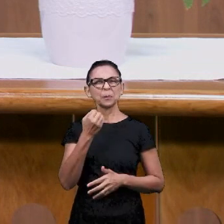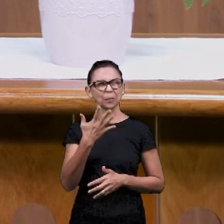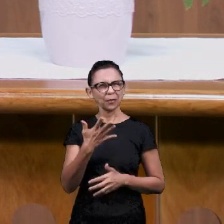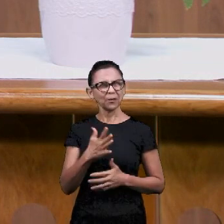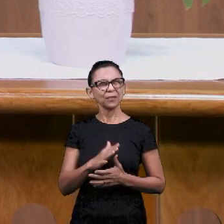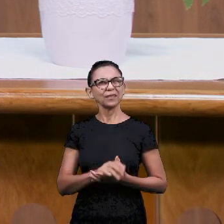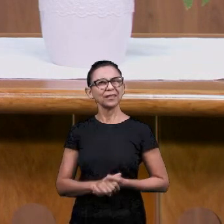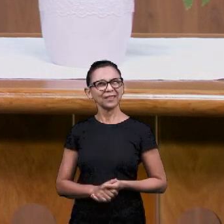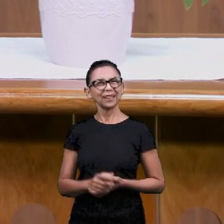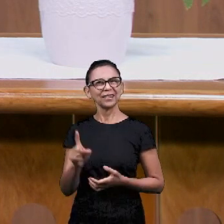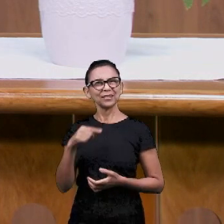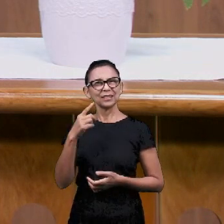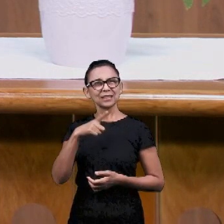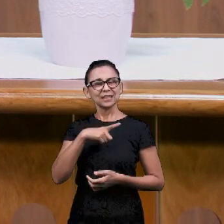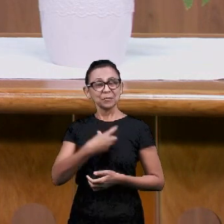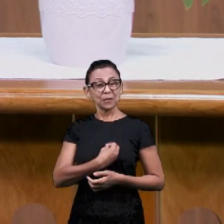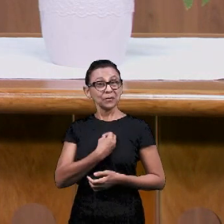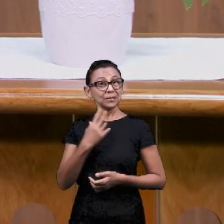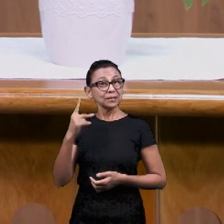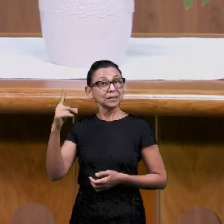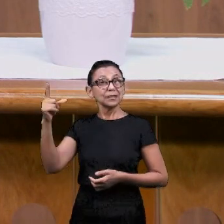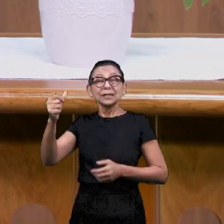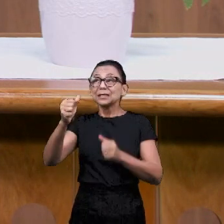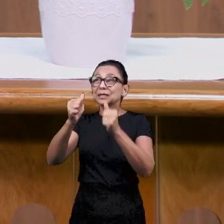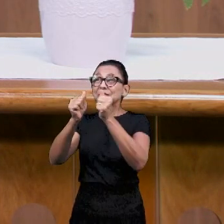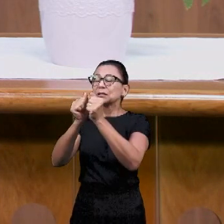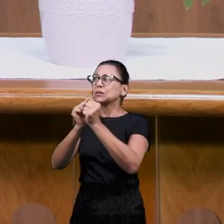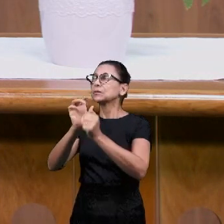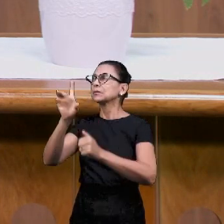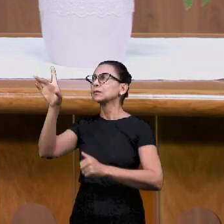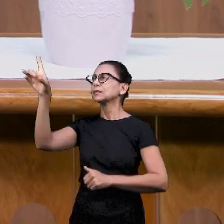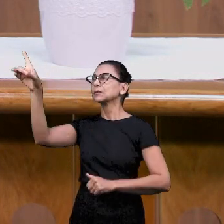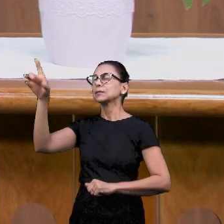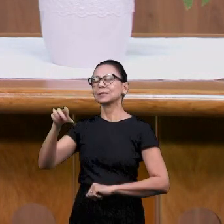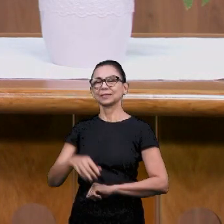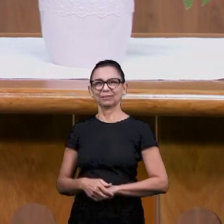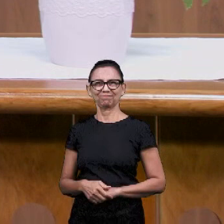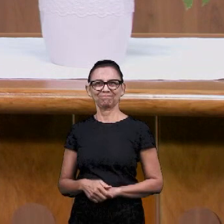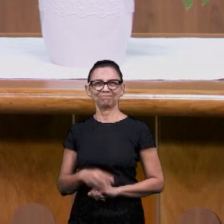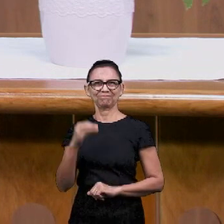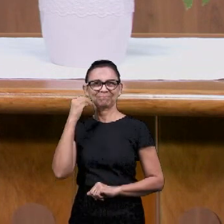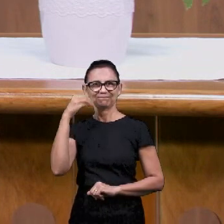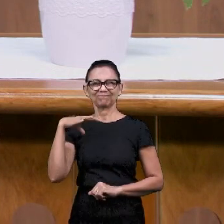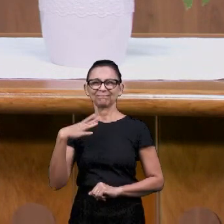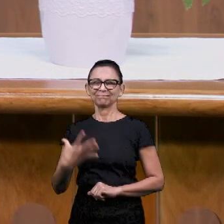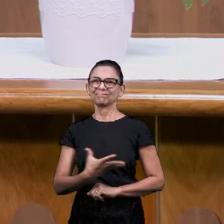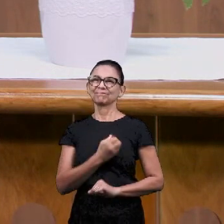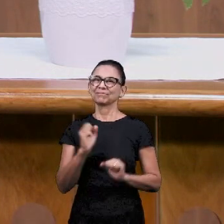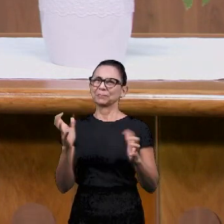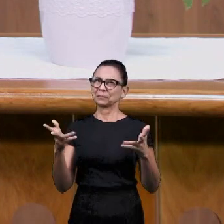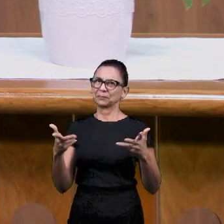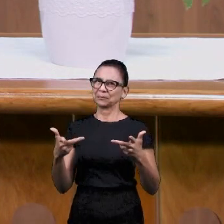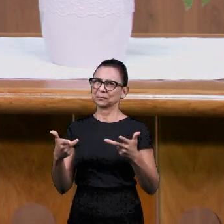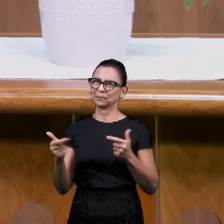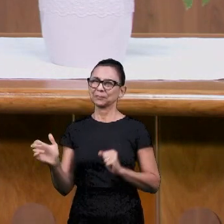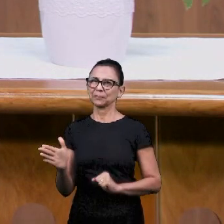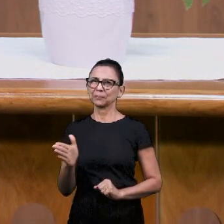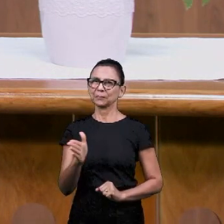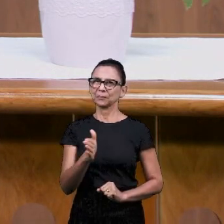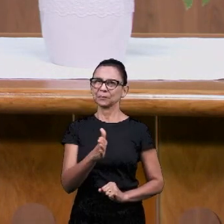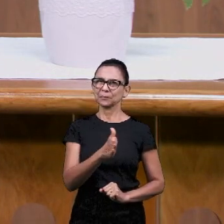de savoir que nous avons une éternité avec Dieu. Ça, c'est merveilleux, vivre l'expérience de salut. Passons maintenant aux